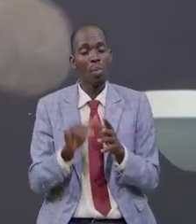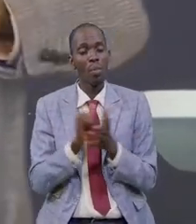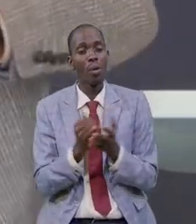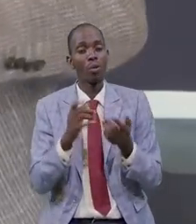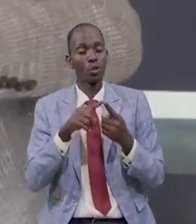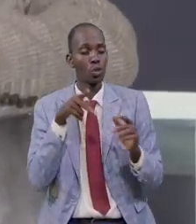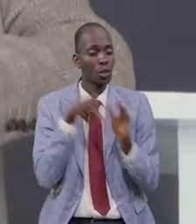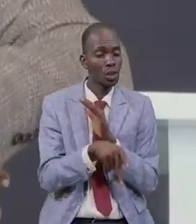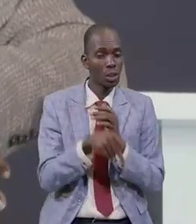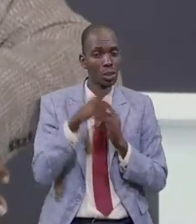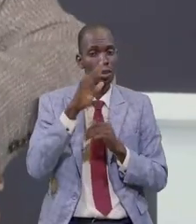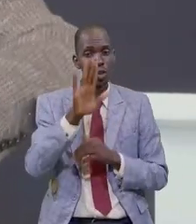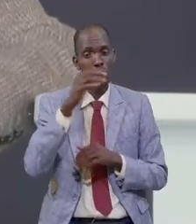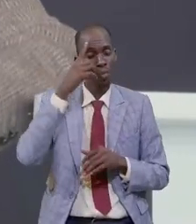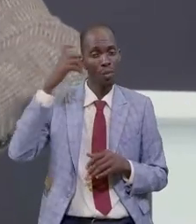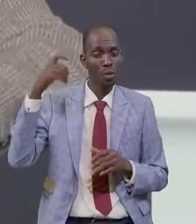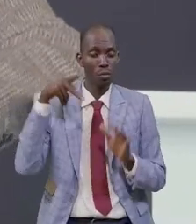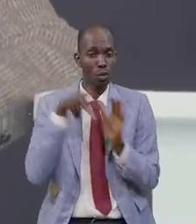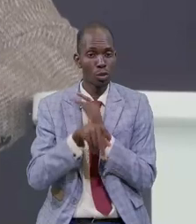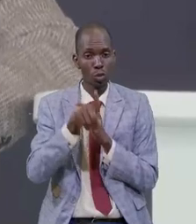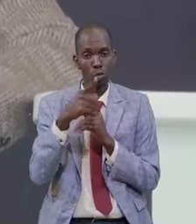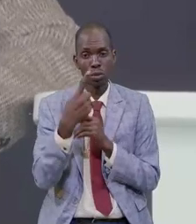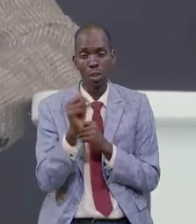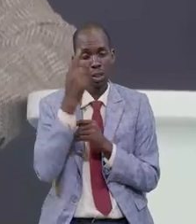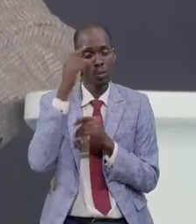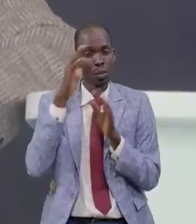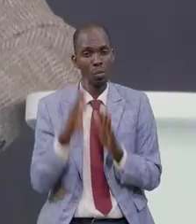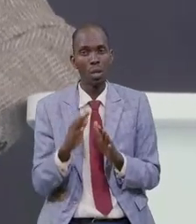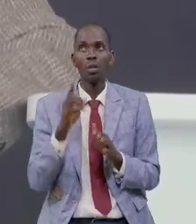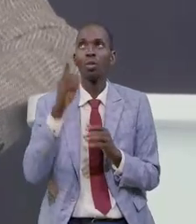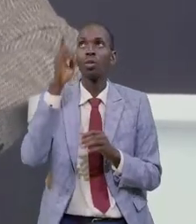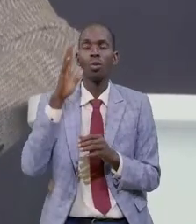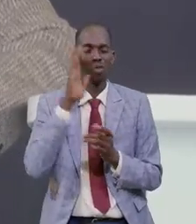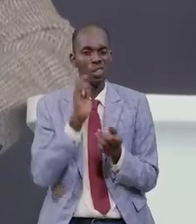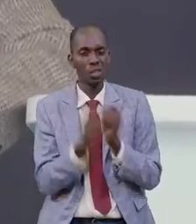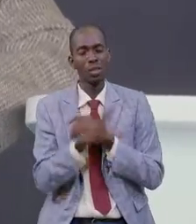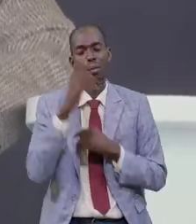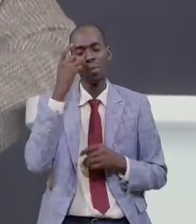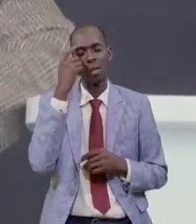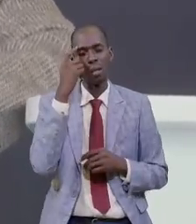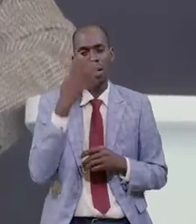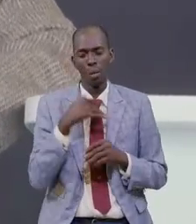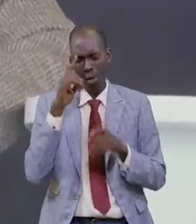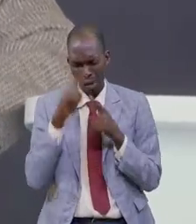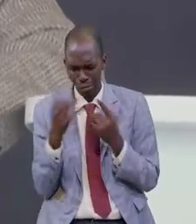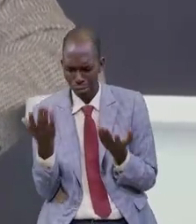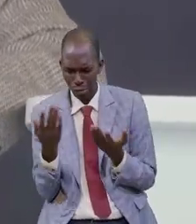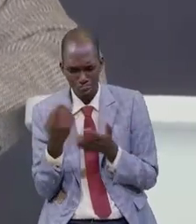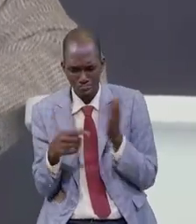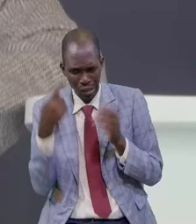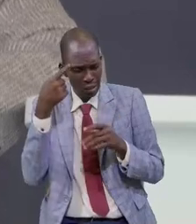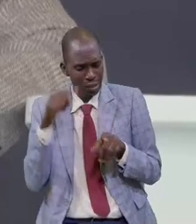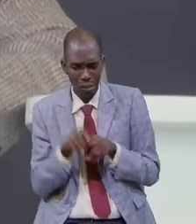rêveur Dieu va changer alors ilont fait sortir et ils l'ont vendu ils l'ont